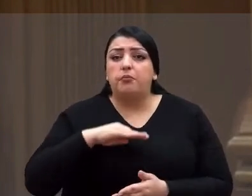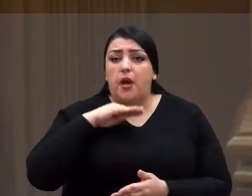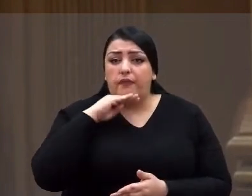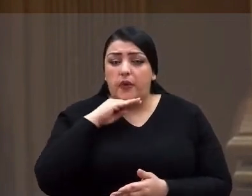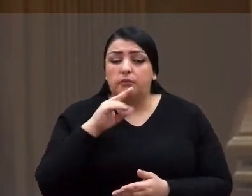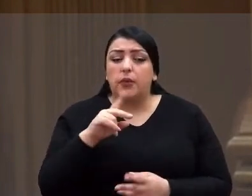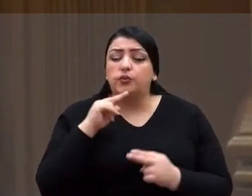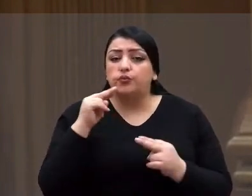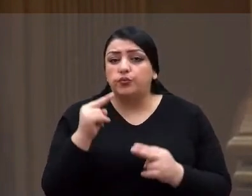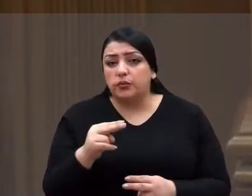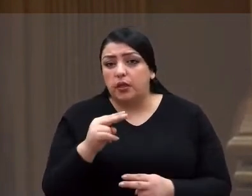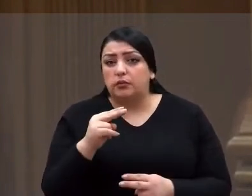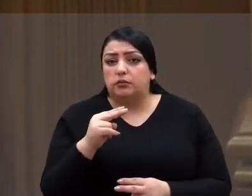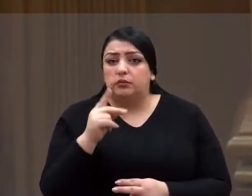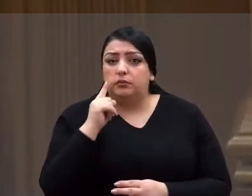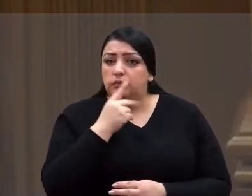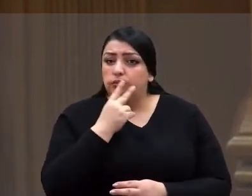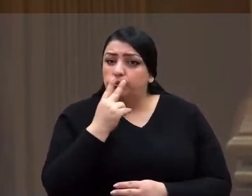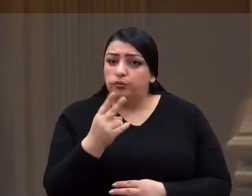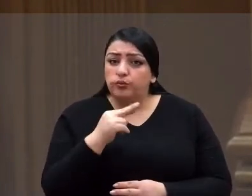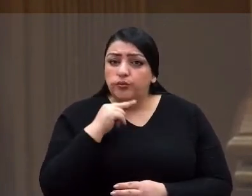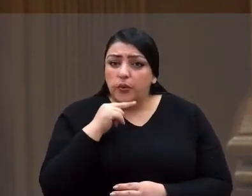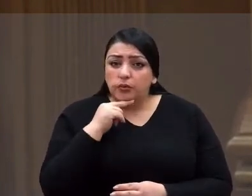ուշադրության, կենտրոնացման,